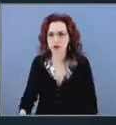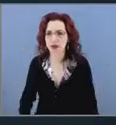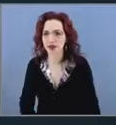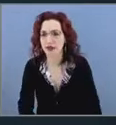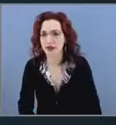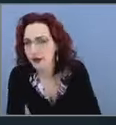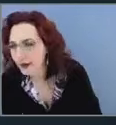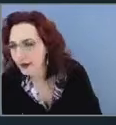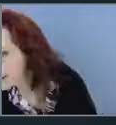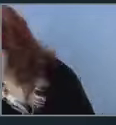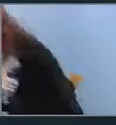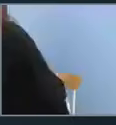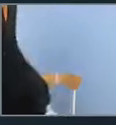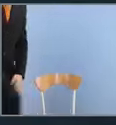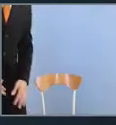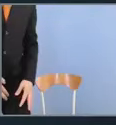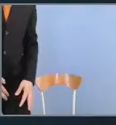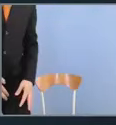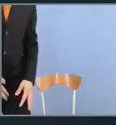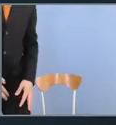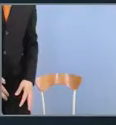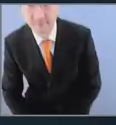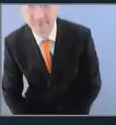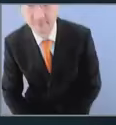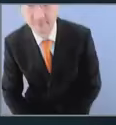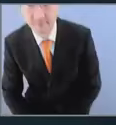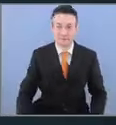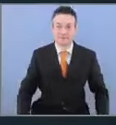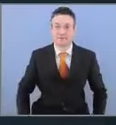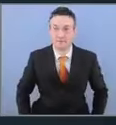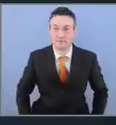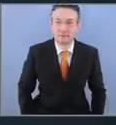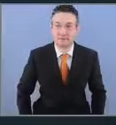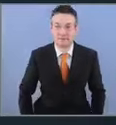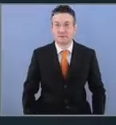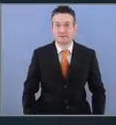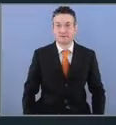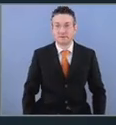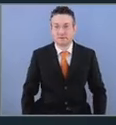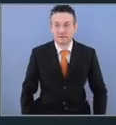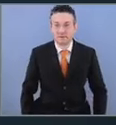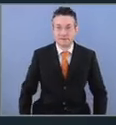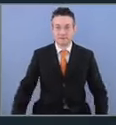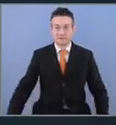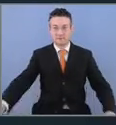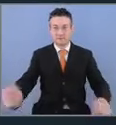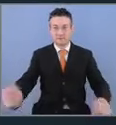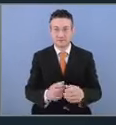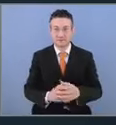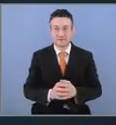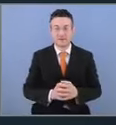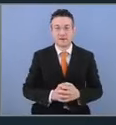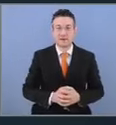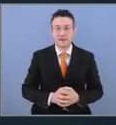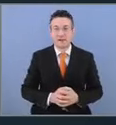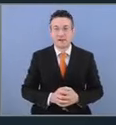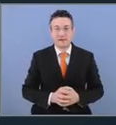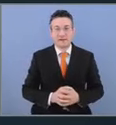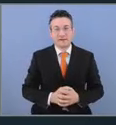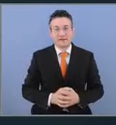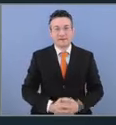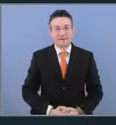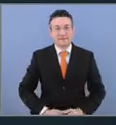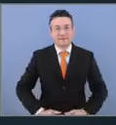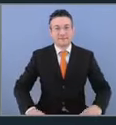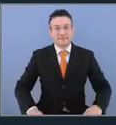Buongiorno, solo una cosa, se Startalia e Foodendi non Start Italia, ma è lapsus diffuso e perdonabile.